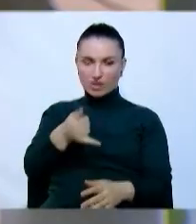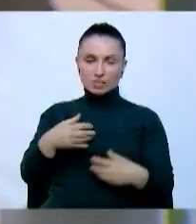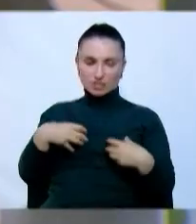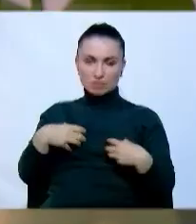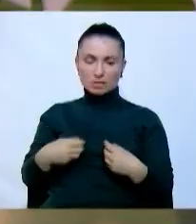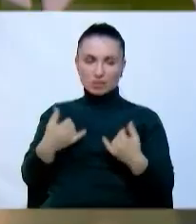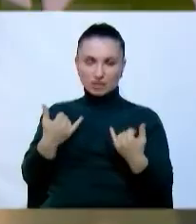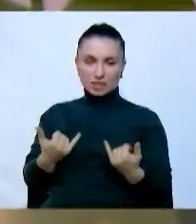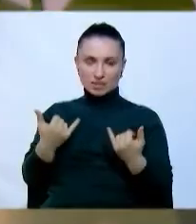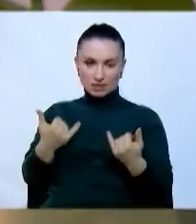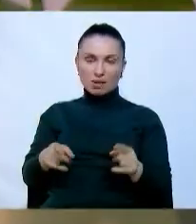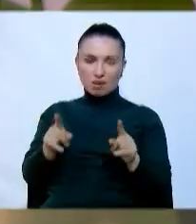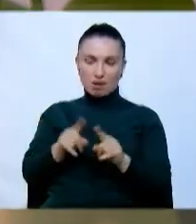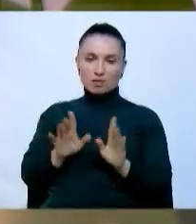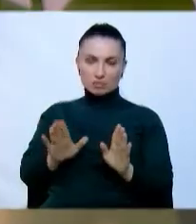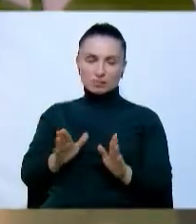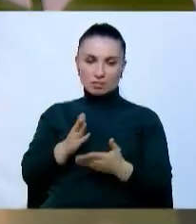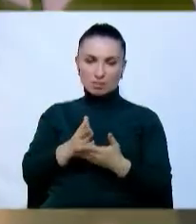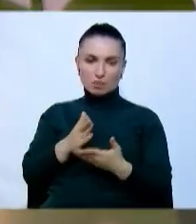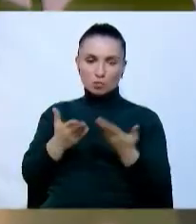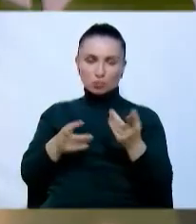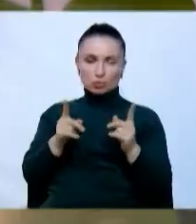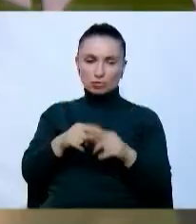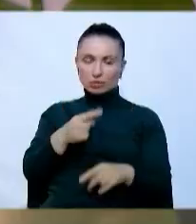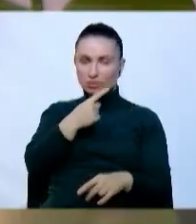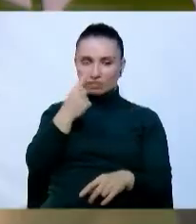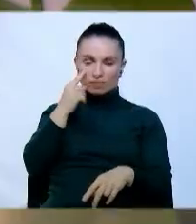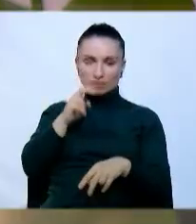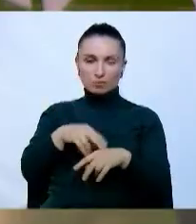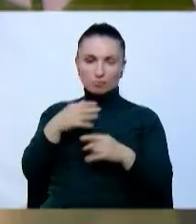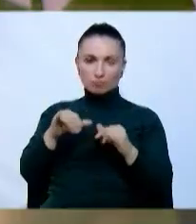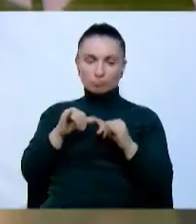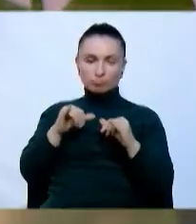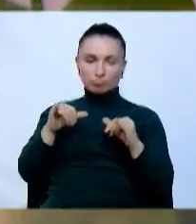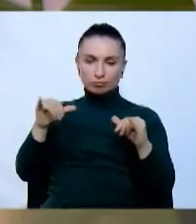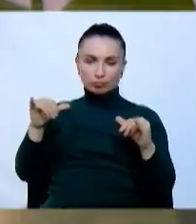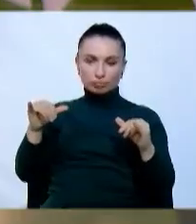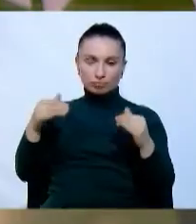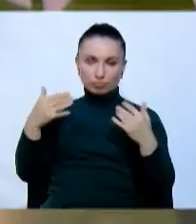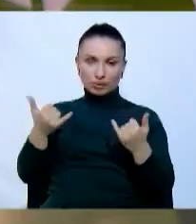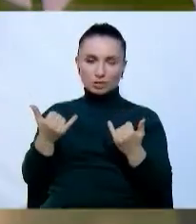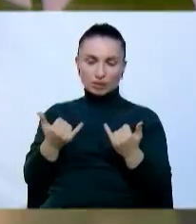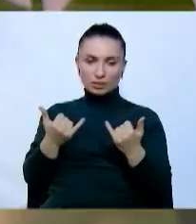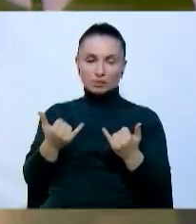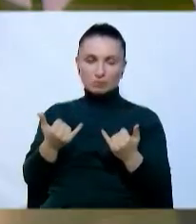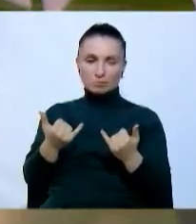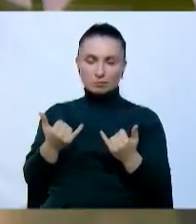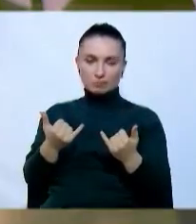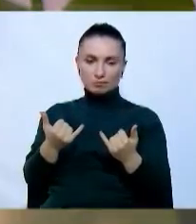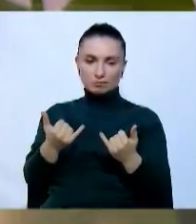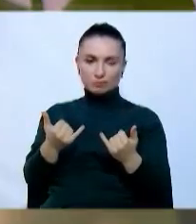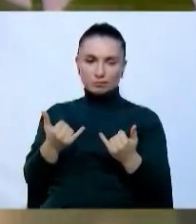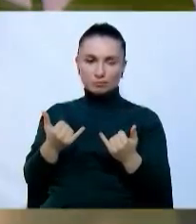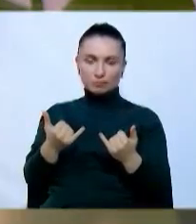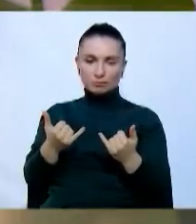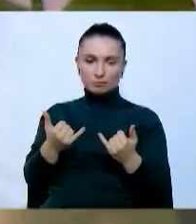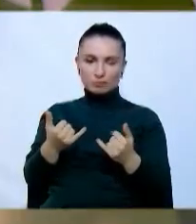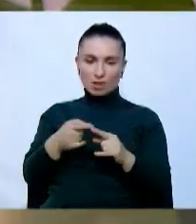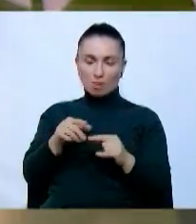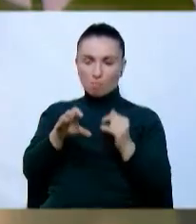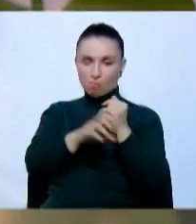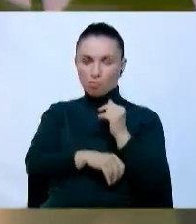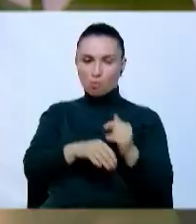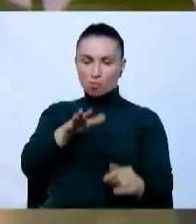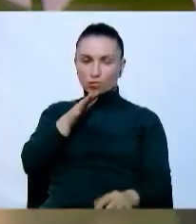სამწუხაროდ. დღესდღეობით ესეა. თუმცა ოფთალმოლოგია საკმაოდ დინამიური დარგია. დღესდღეობით ამ ბოლო